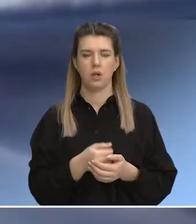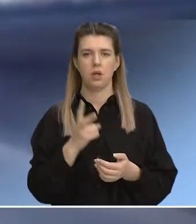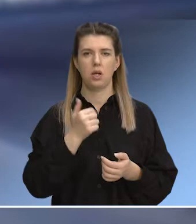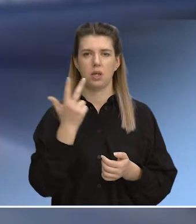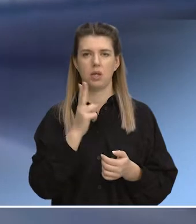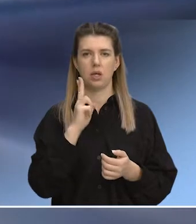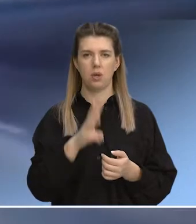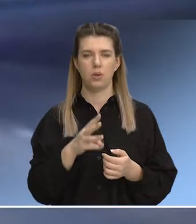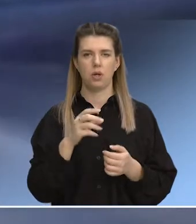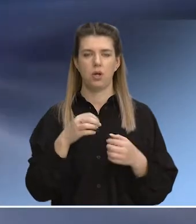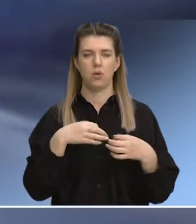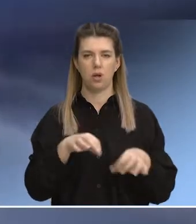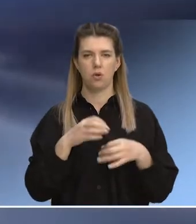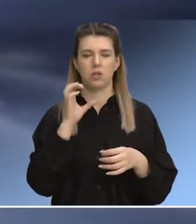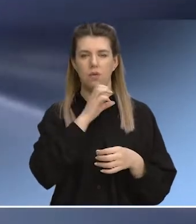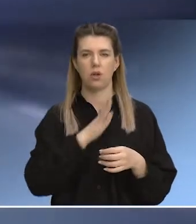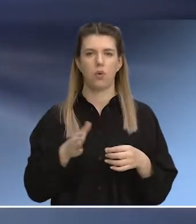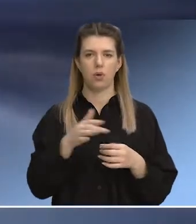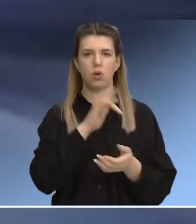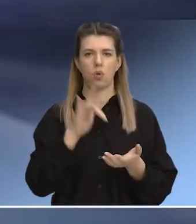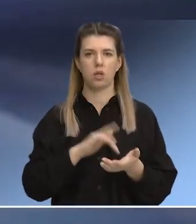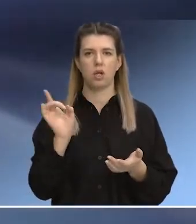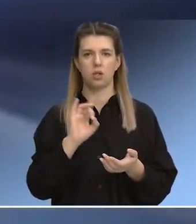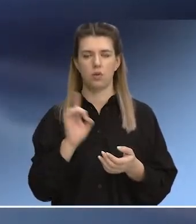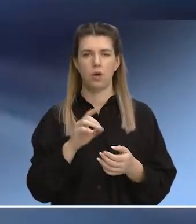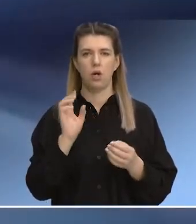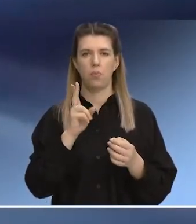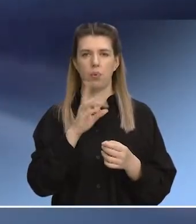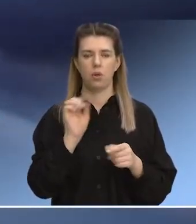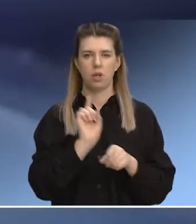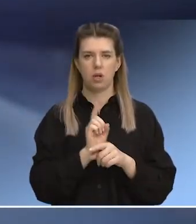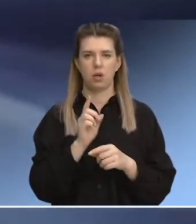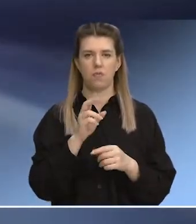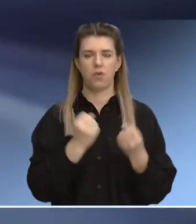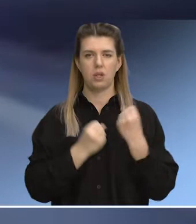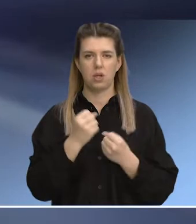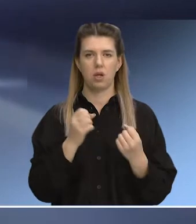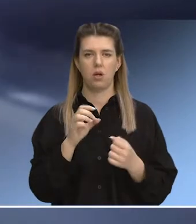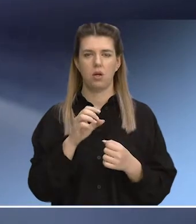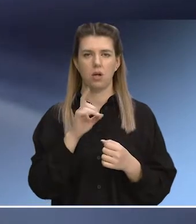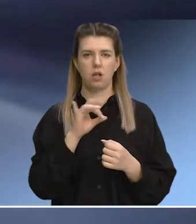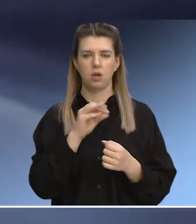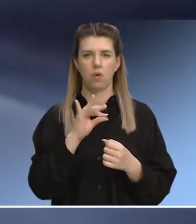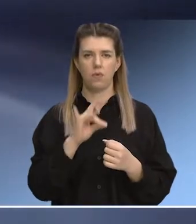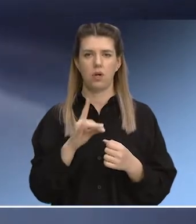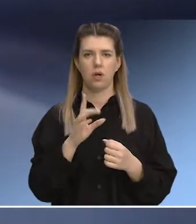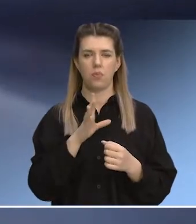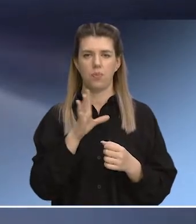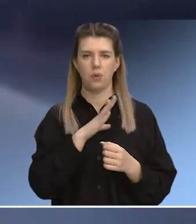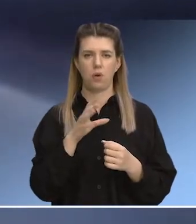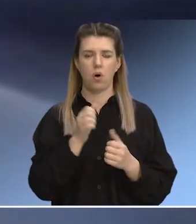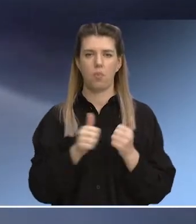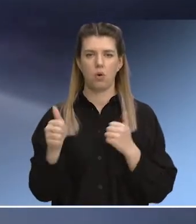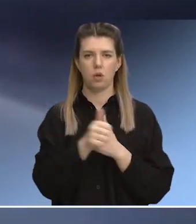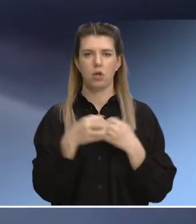На 3-м километре автодороги «Северный обход» города Ростова-на-Дону, по предварительным данным, водитель автомобиля Range Rover, завершая